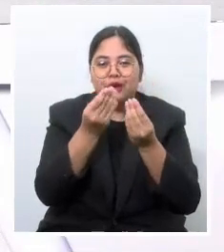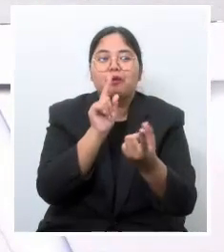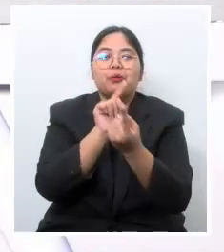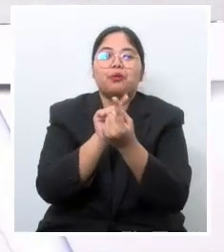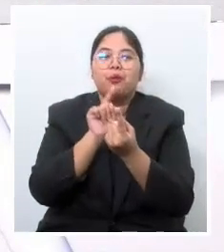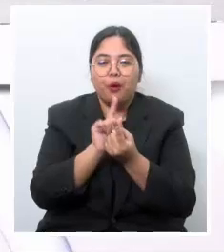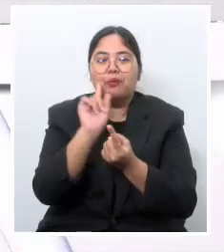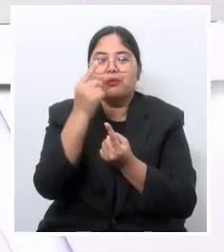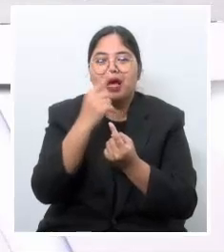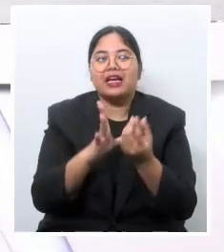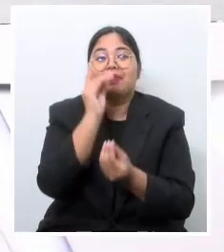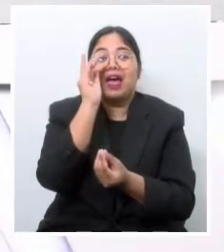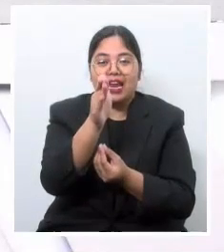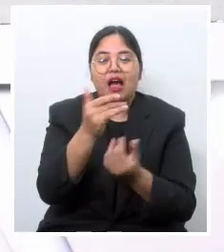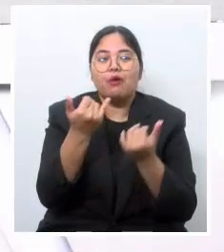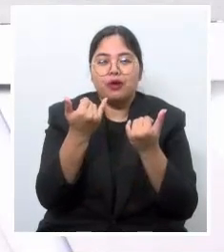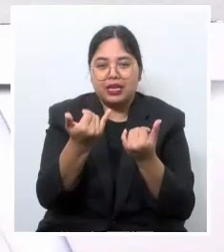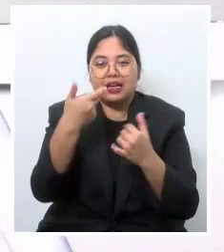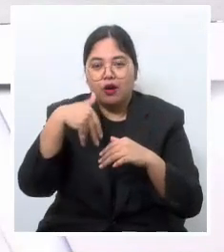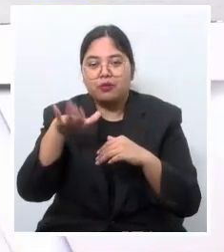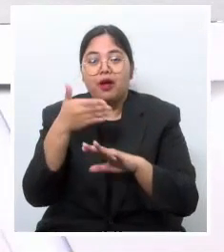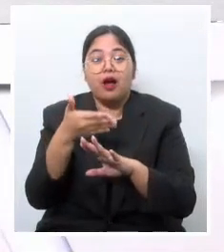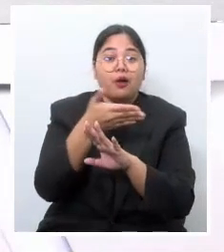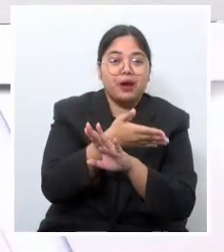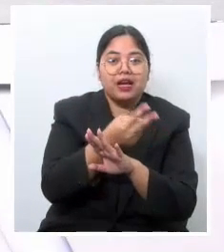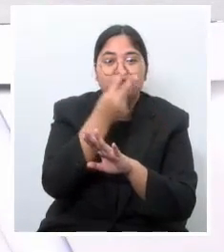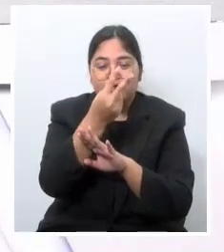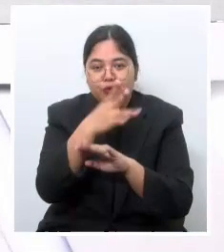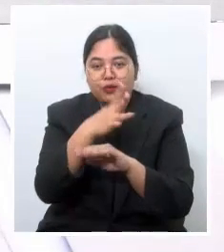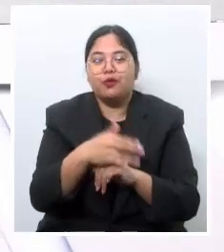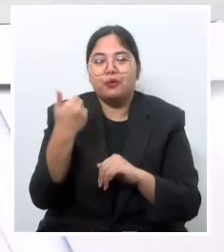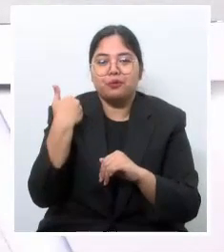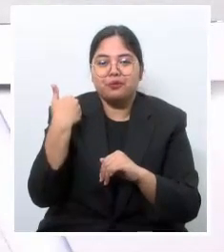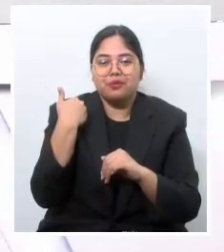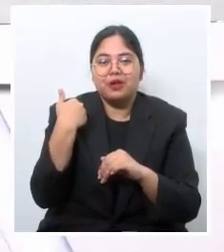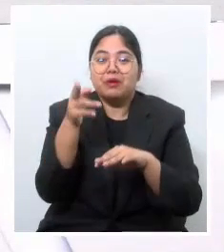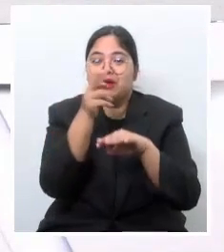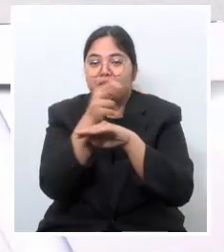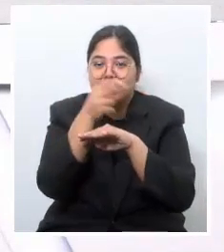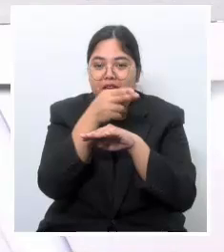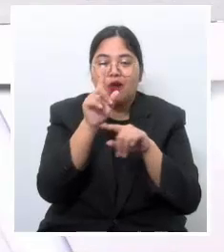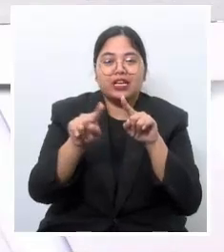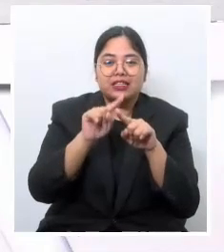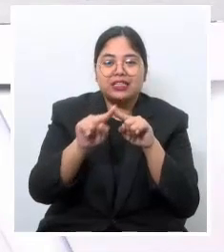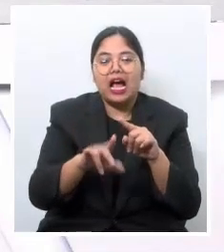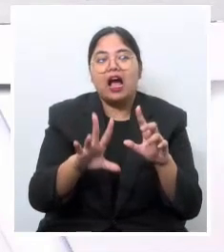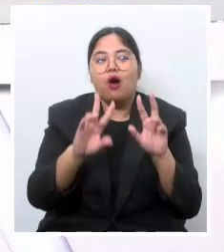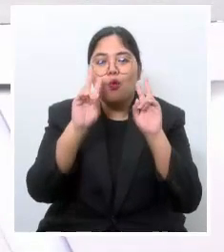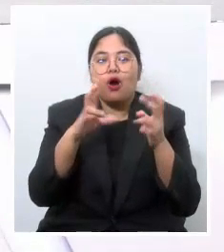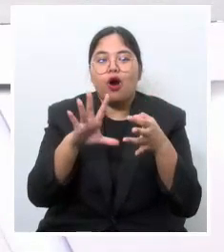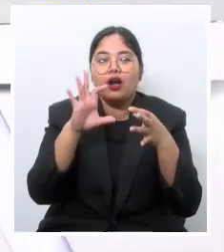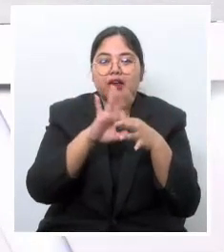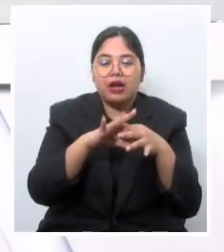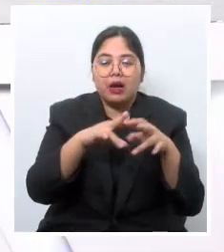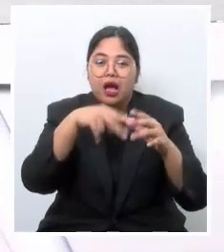พบกันใหม่ในสัปดาห์หน้าแต่ก่อนจากกันในวันนี้นะคะเราไปส่งท้ายกันกับซีรีส์ศาพลังครูสพฐวันนี้นำเสนอในเรื่องราวของเทคนิคการ